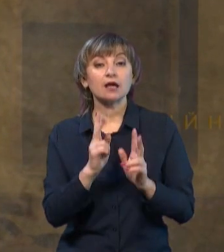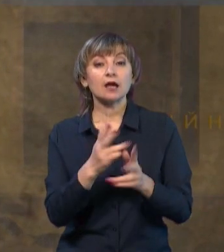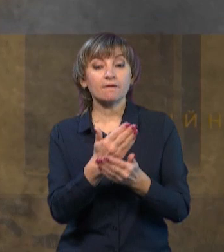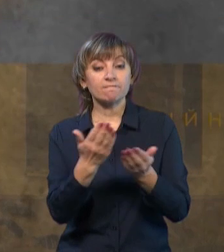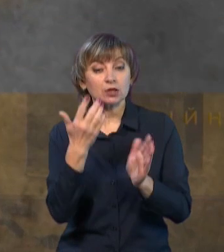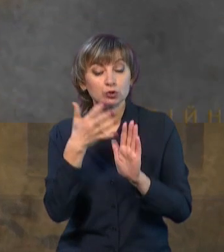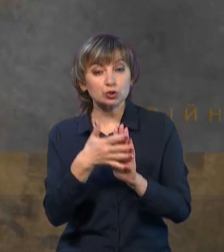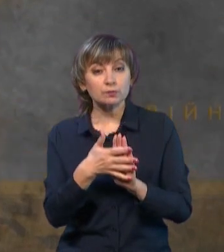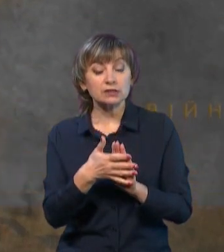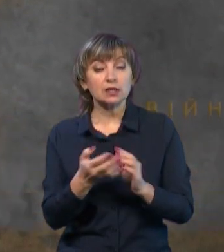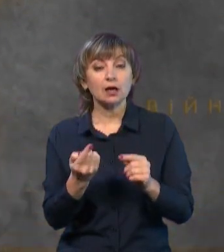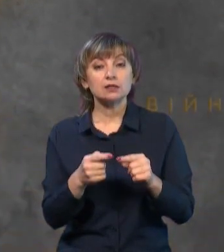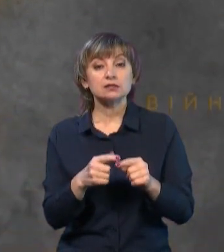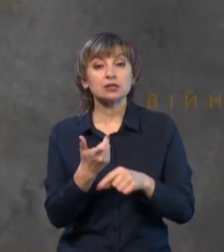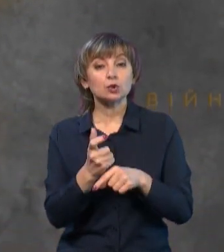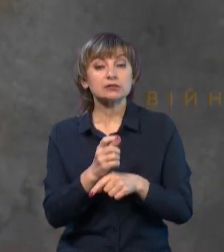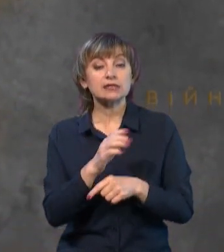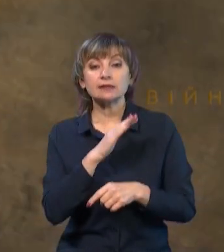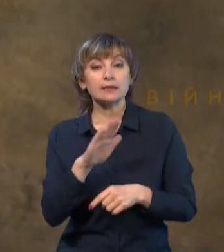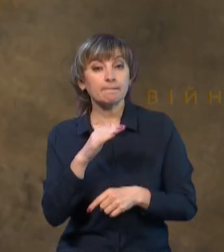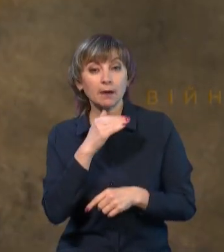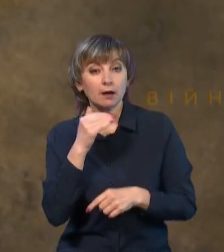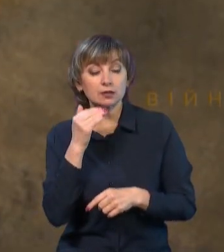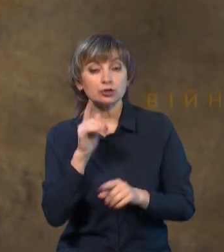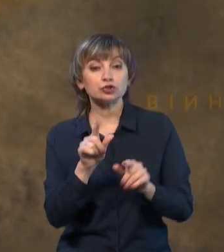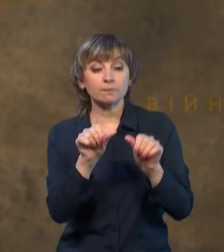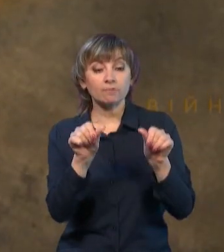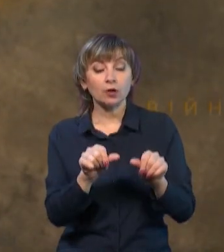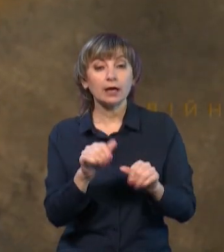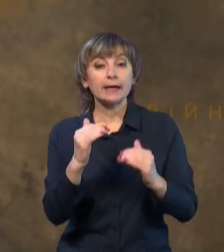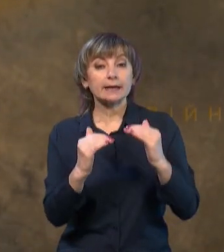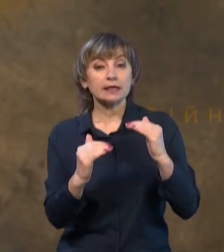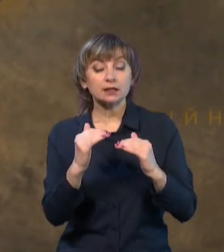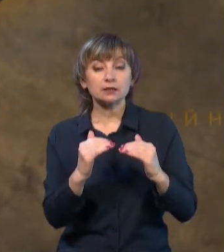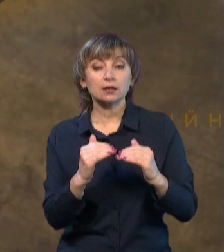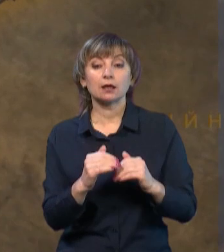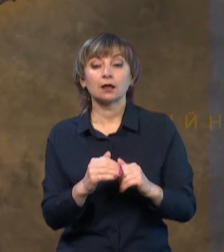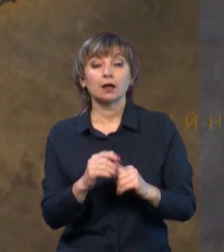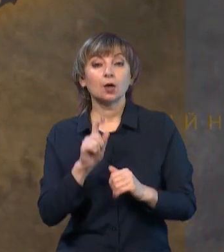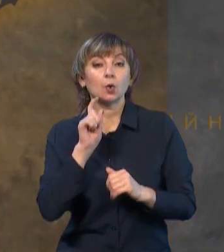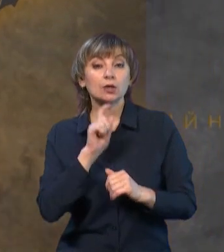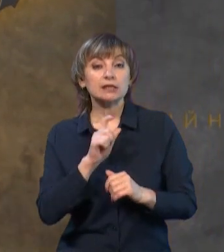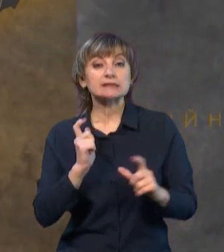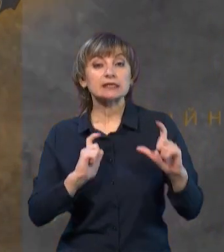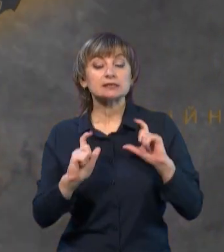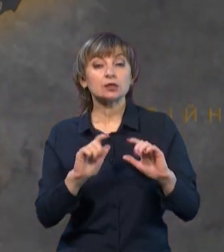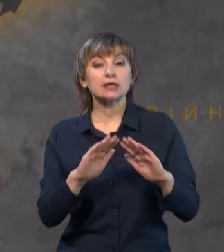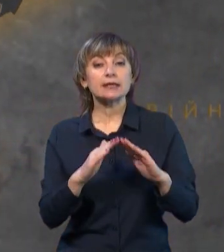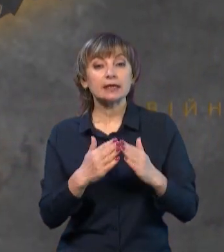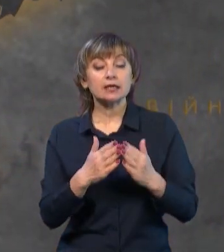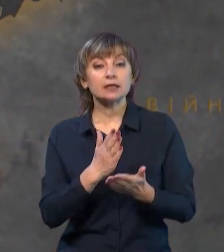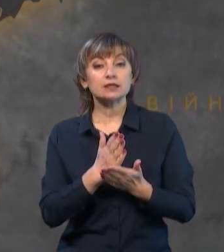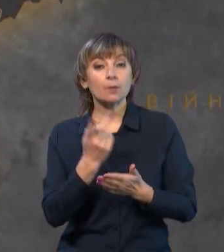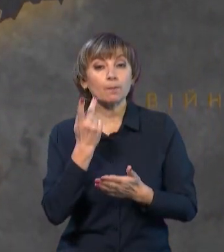розумієте, це досить небагато, щоб формувати рейтинг. Український інститут книги є